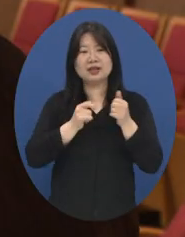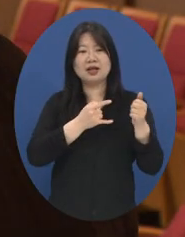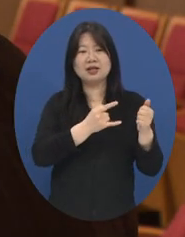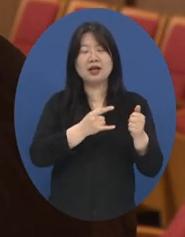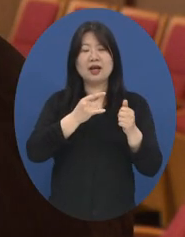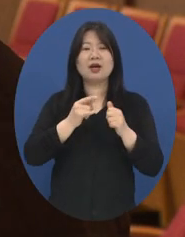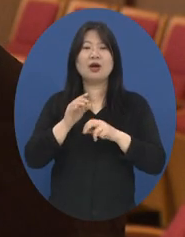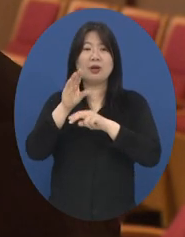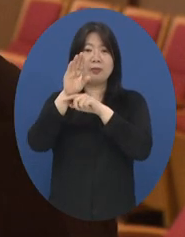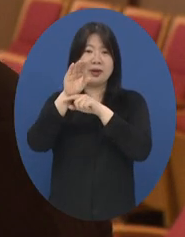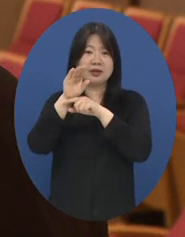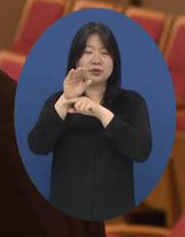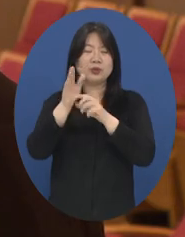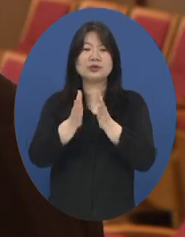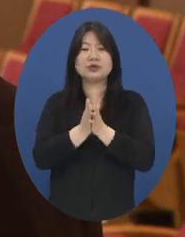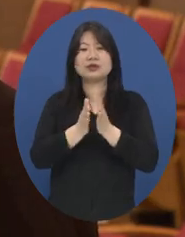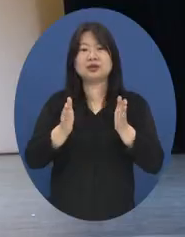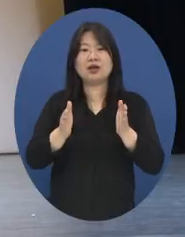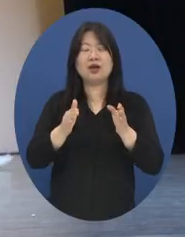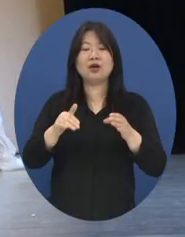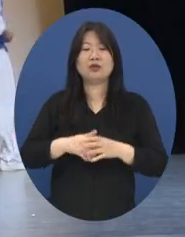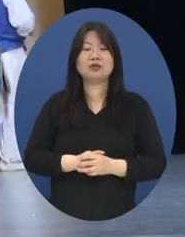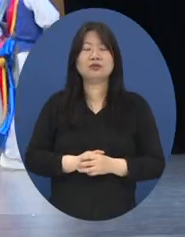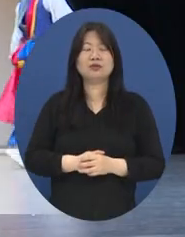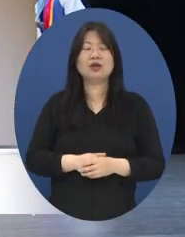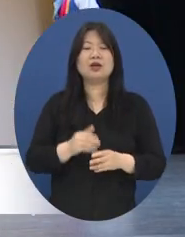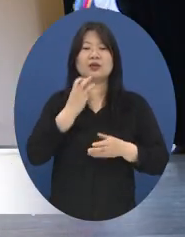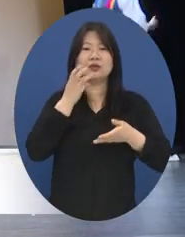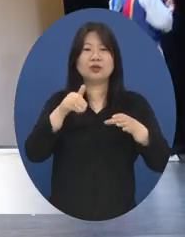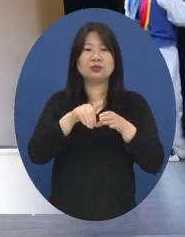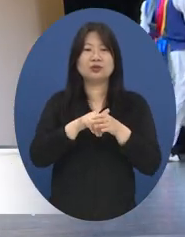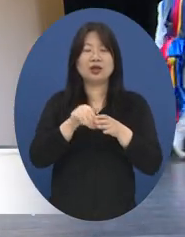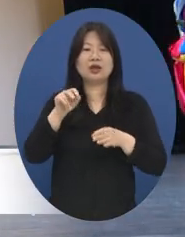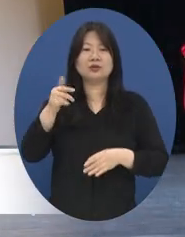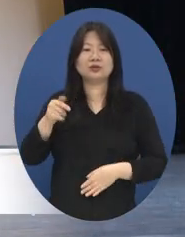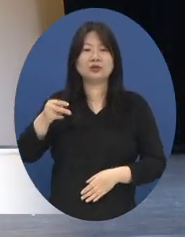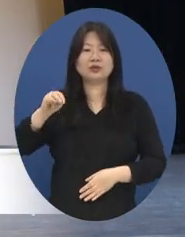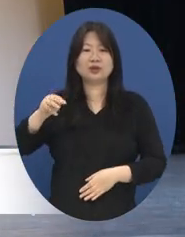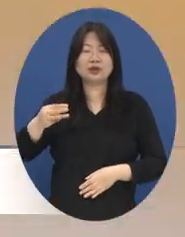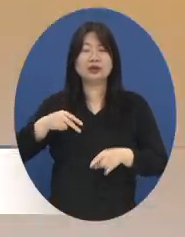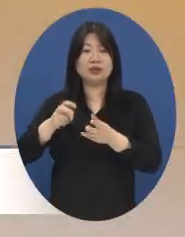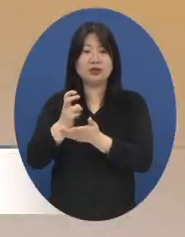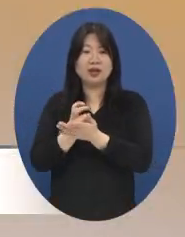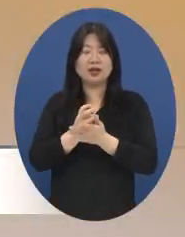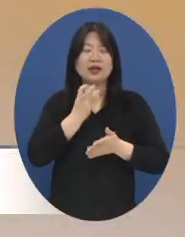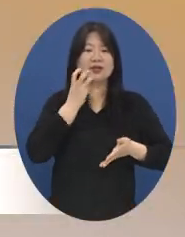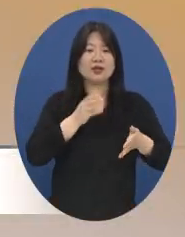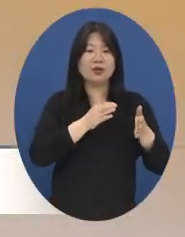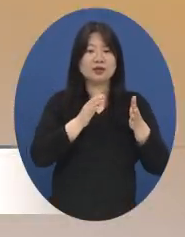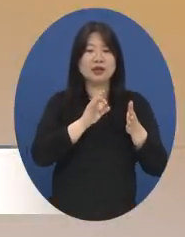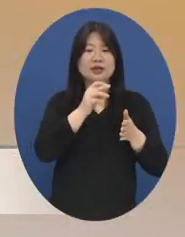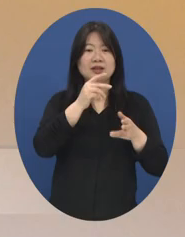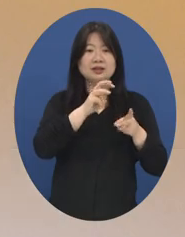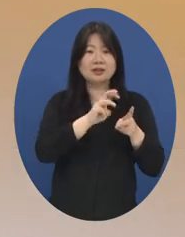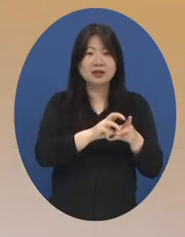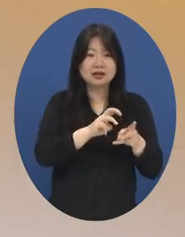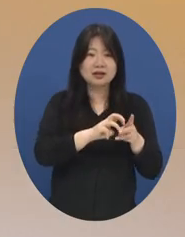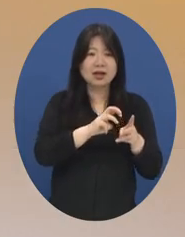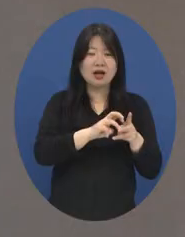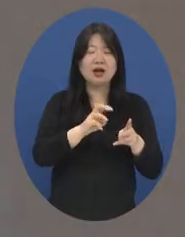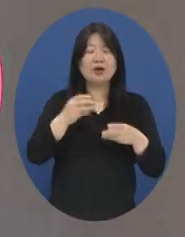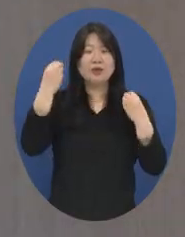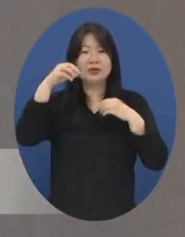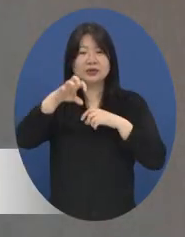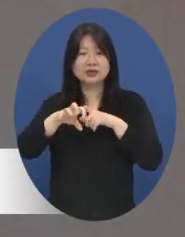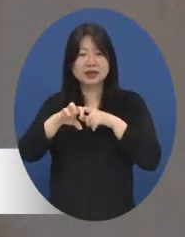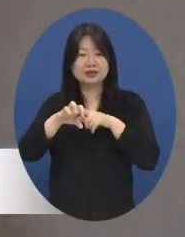방송국을 운영합니다. 경기도 문화 뉴딜 정책 중 하나로 경기 아트센터의 공연장을 방송국처럼 활용하는 겁니다.